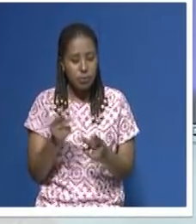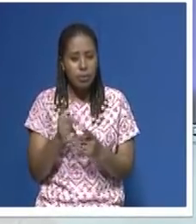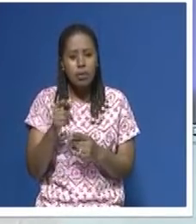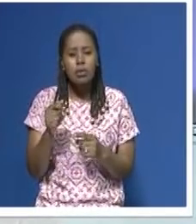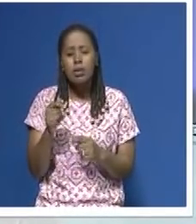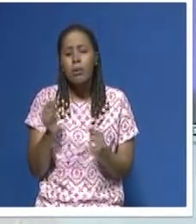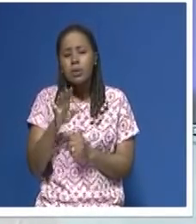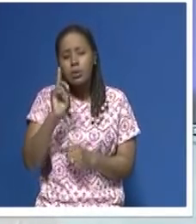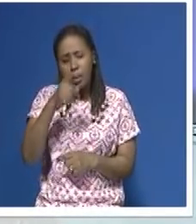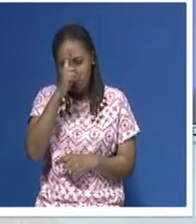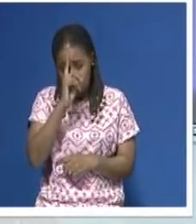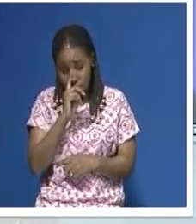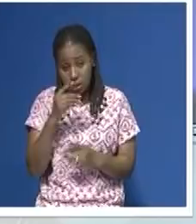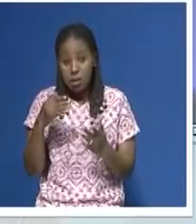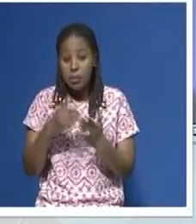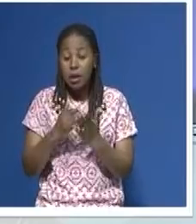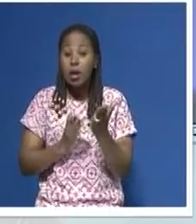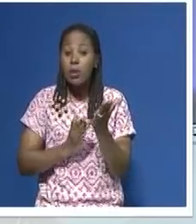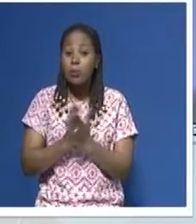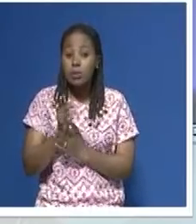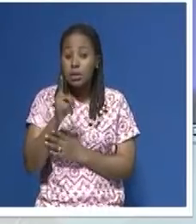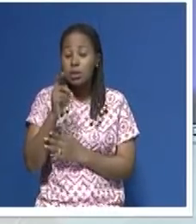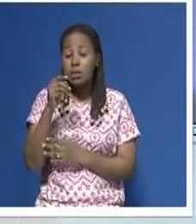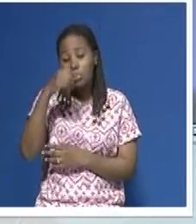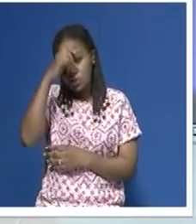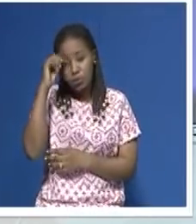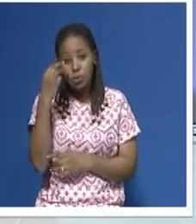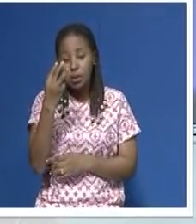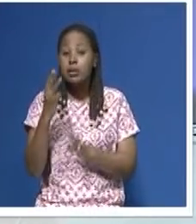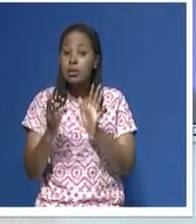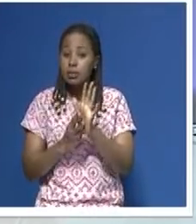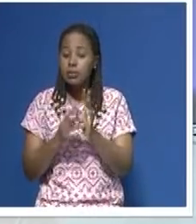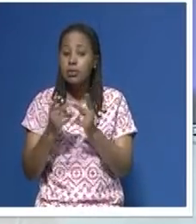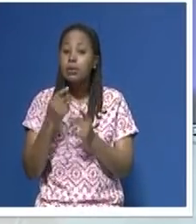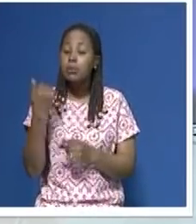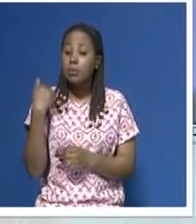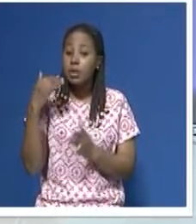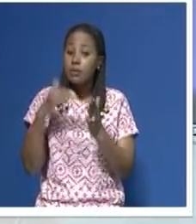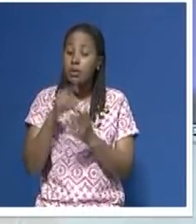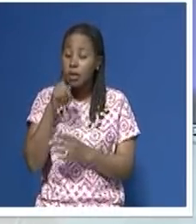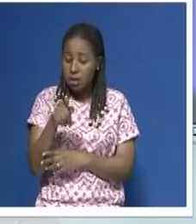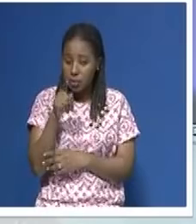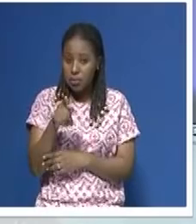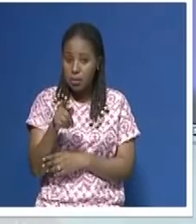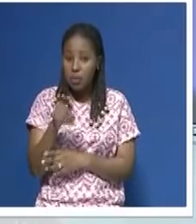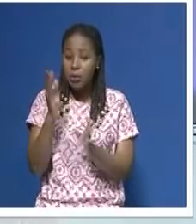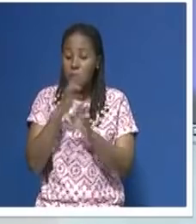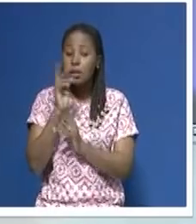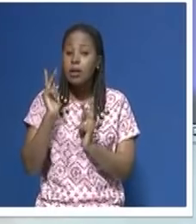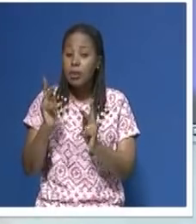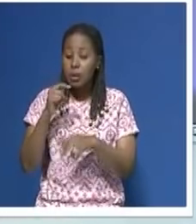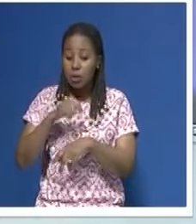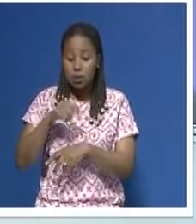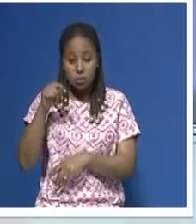zao wakali sana wakati mwingine mpaka kupita hiyo nyuzi joto 38. Na tunaambiwa ikifika hapo mtu kwa hali ya kawaida